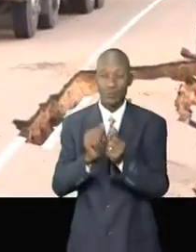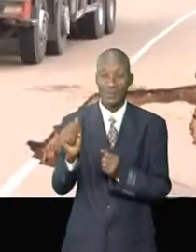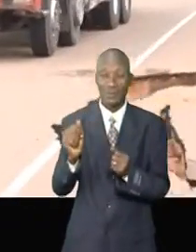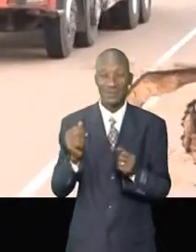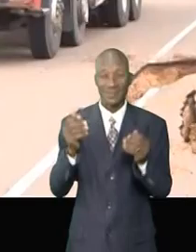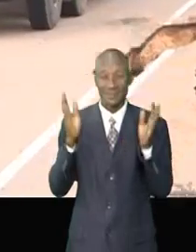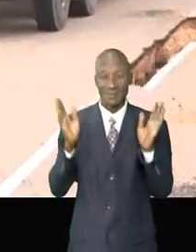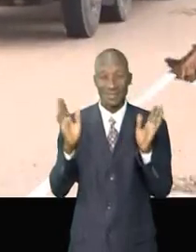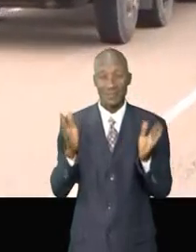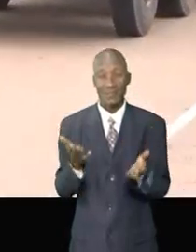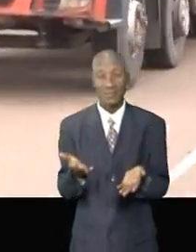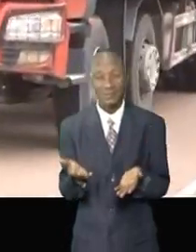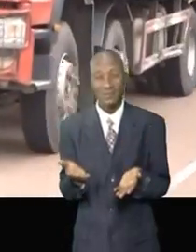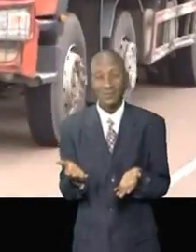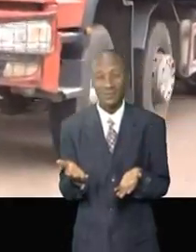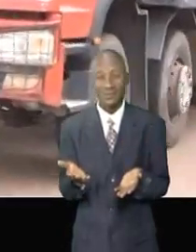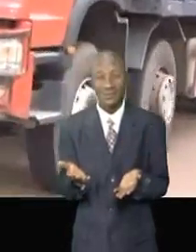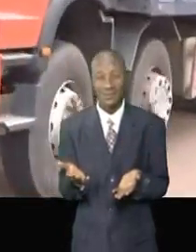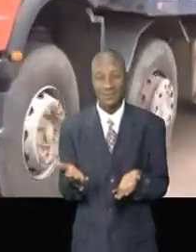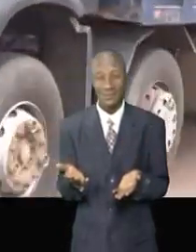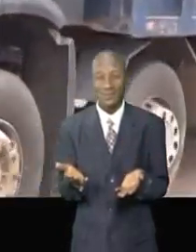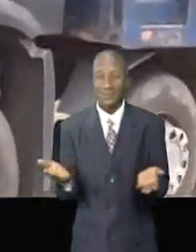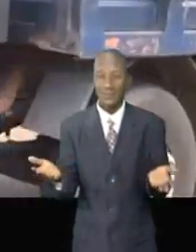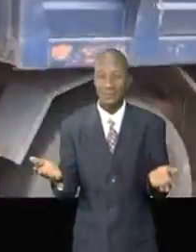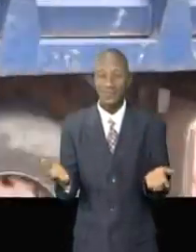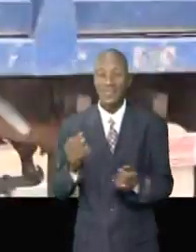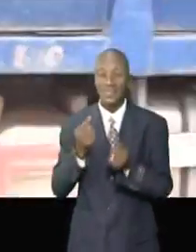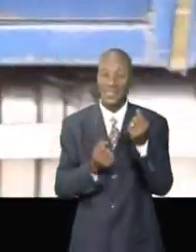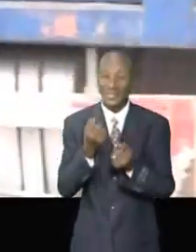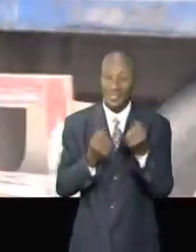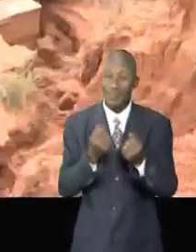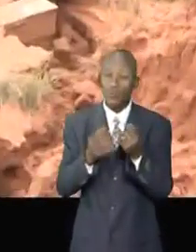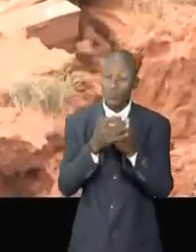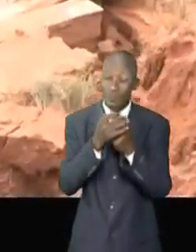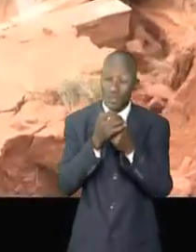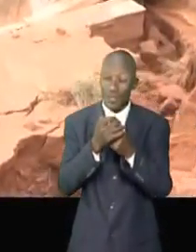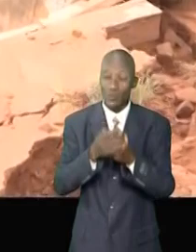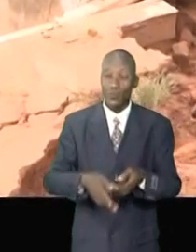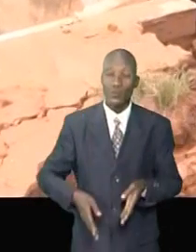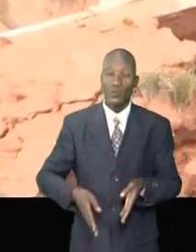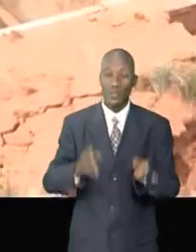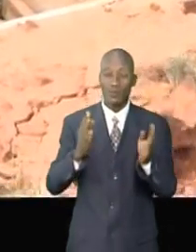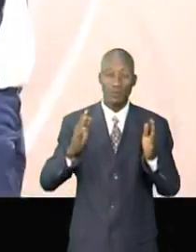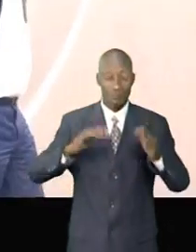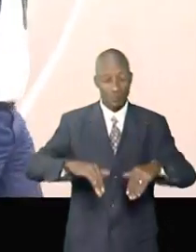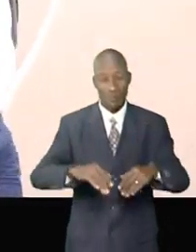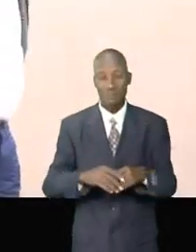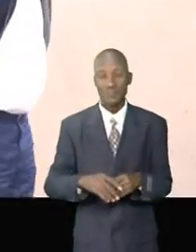trafic avec ses effets collatéraux sur le quotidien des populations riveraines. La situation est